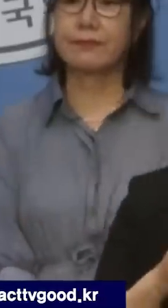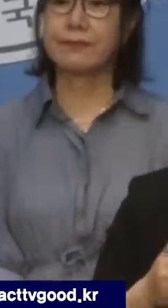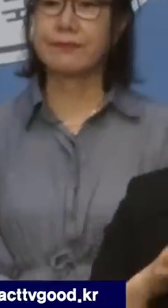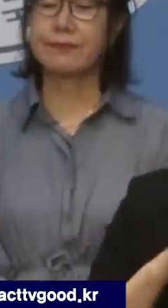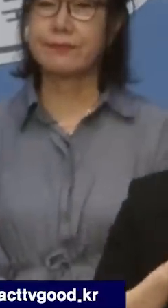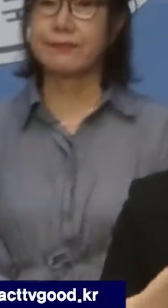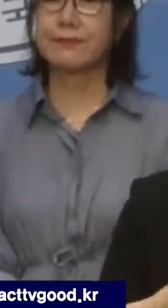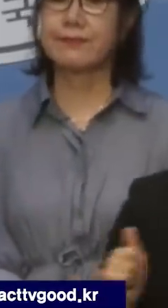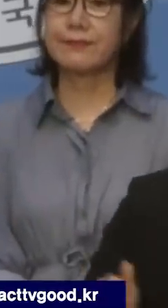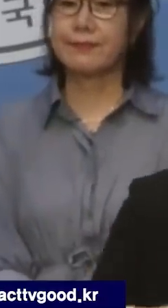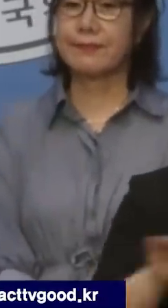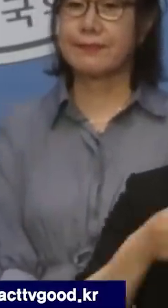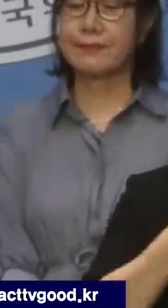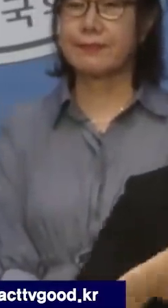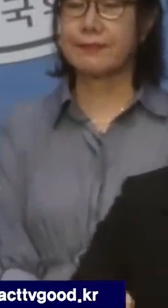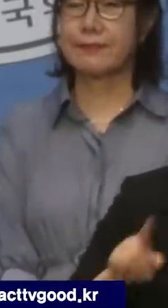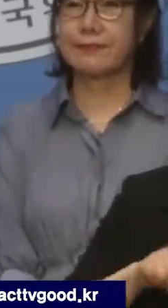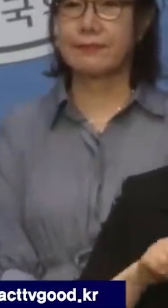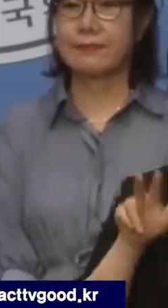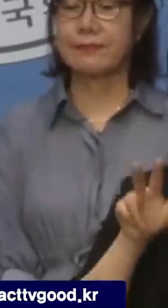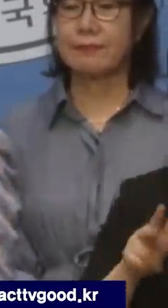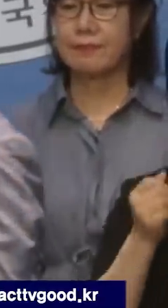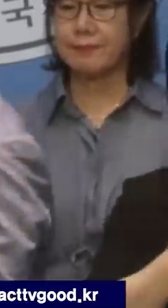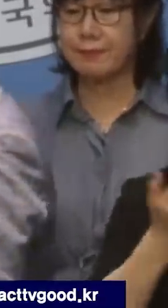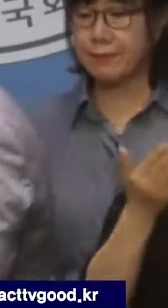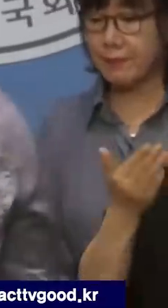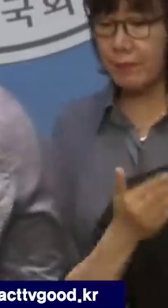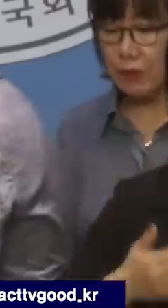상황에 대해서 발언해 주시겠습니다.